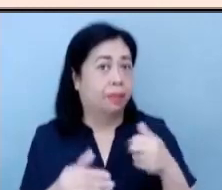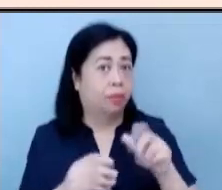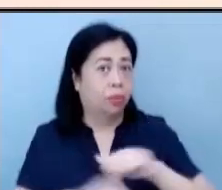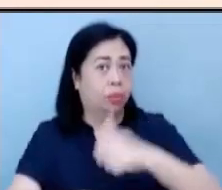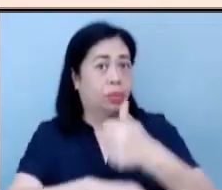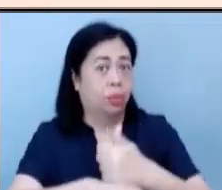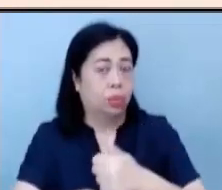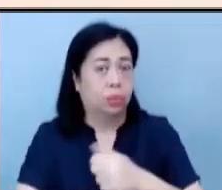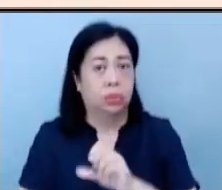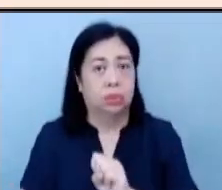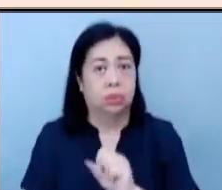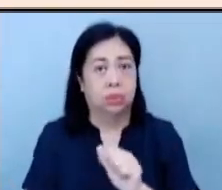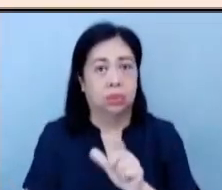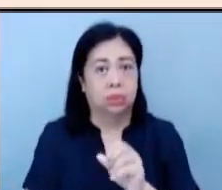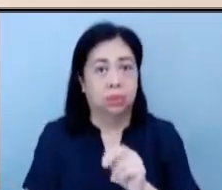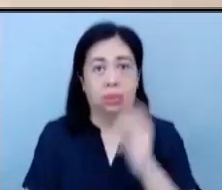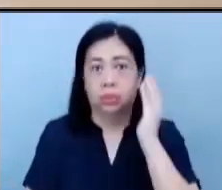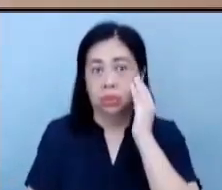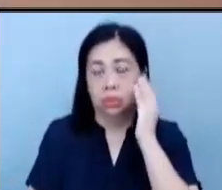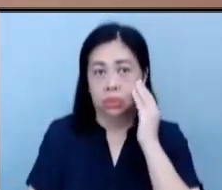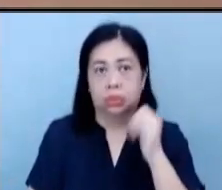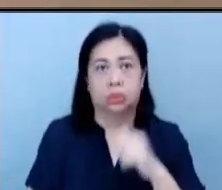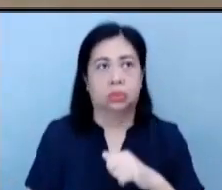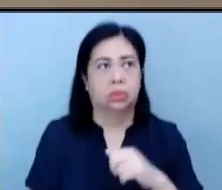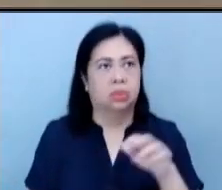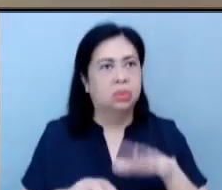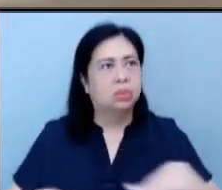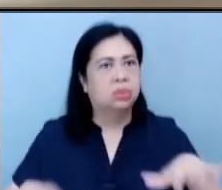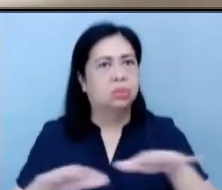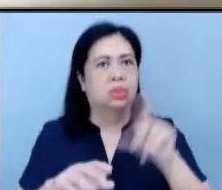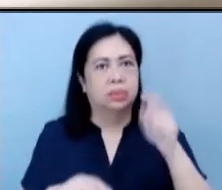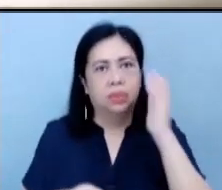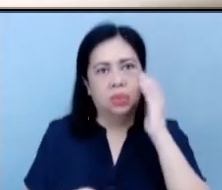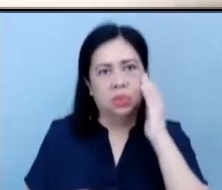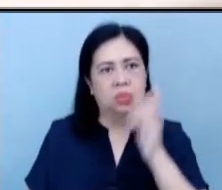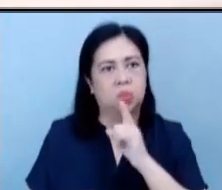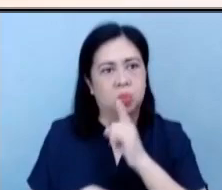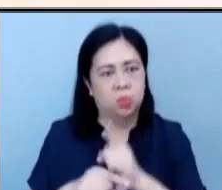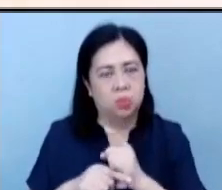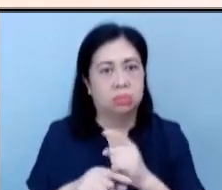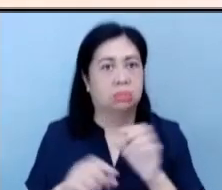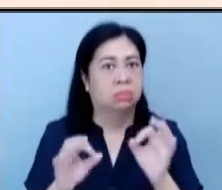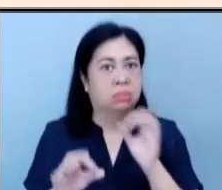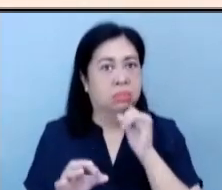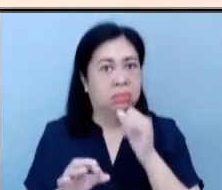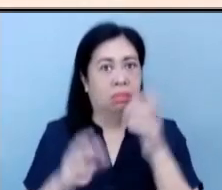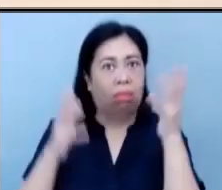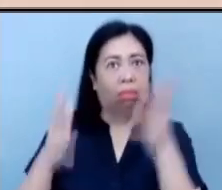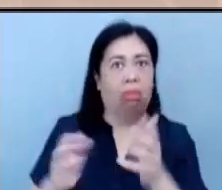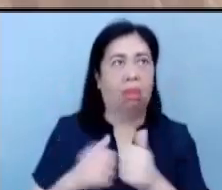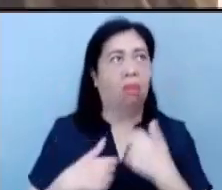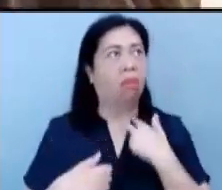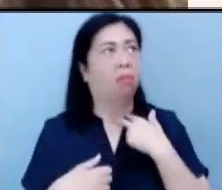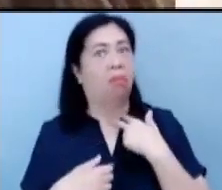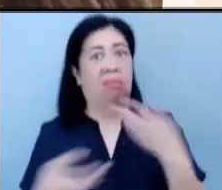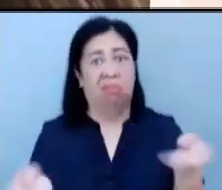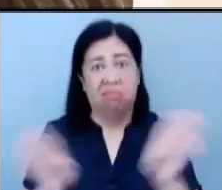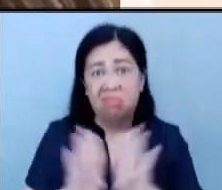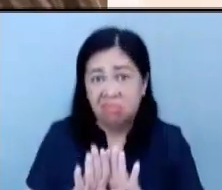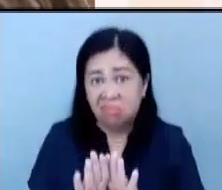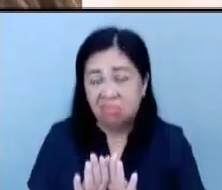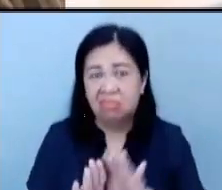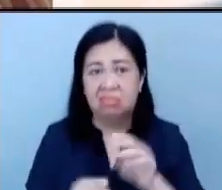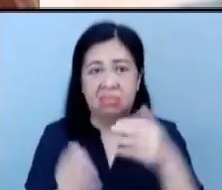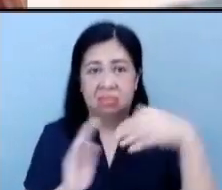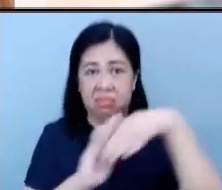salon, alam nyo yung kalakalan. Dapat marunong ka talaga. Otherwise, pag iniwan ka, magsasara ka. Malulugi ang